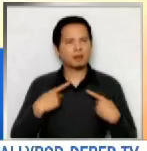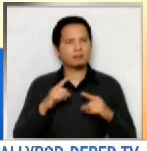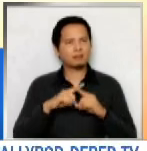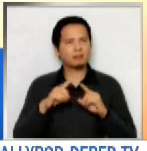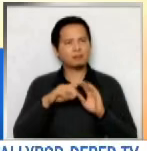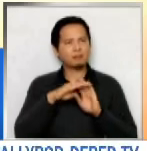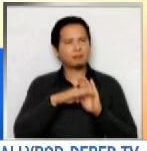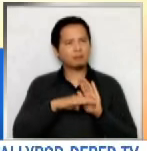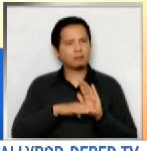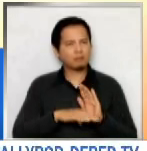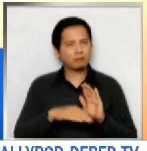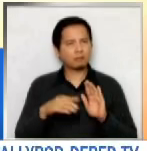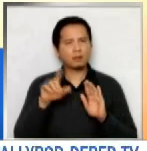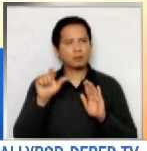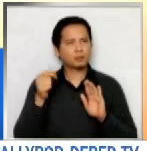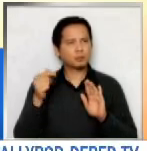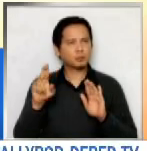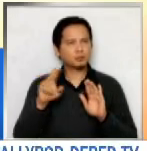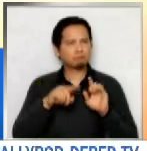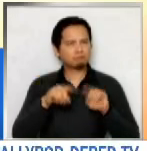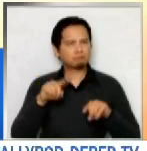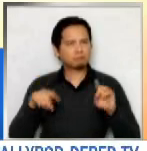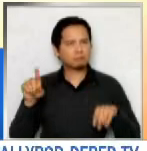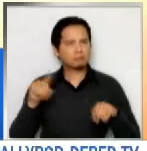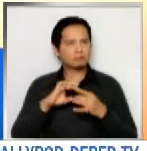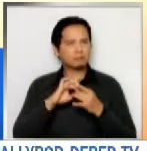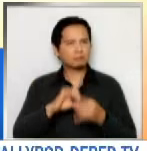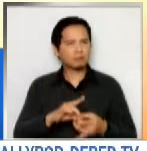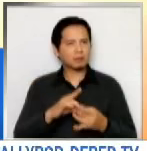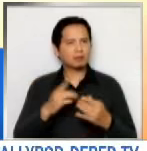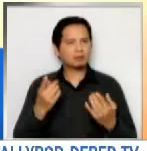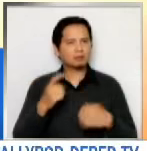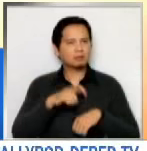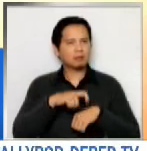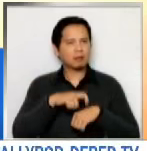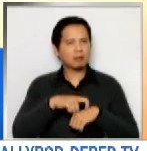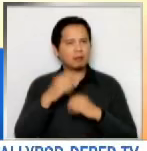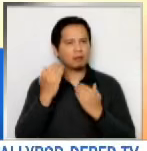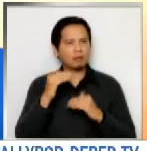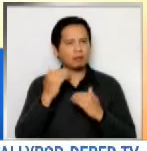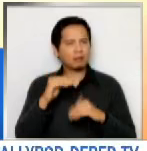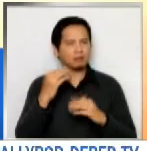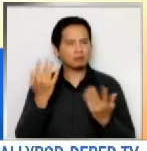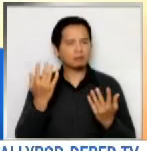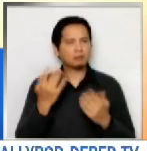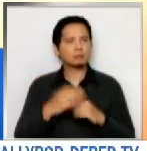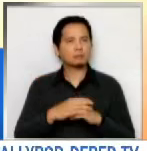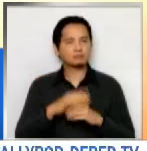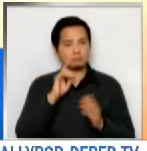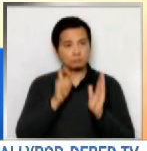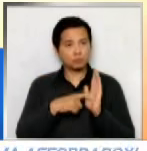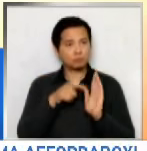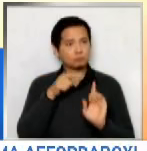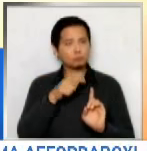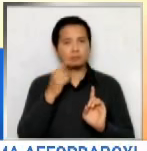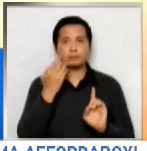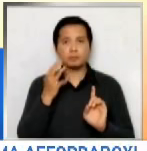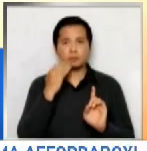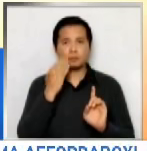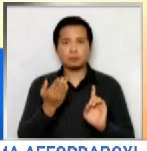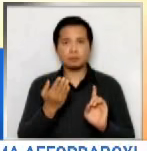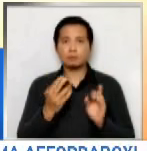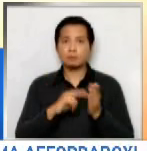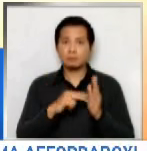mga LGU kaugnay po dito sa curfew. Paano kung gaya nito na may namatay? Administrative case lang po ba kung public official